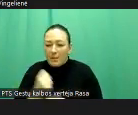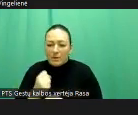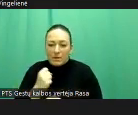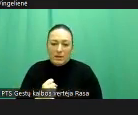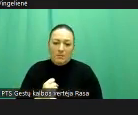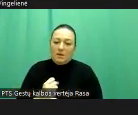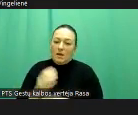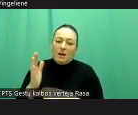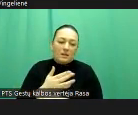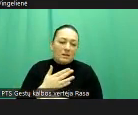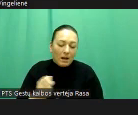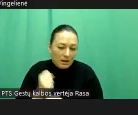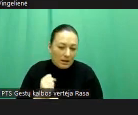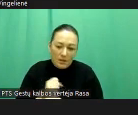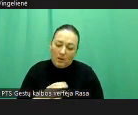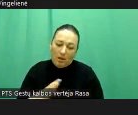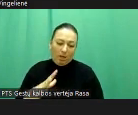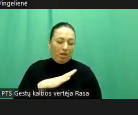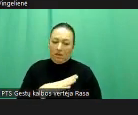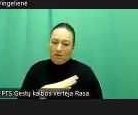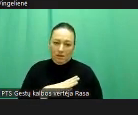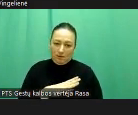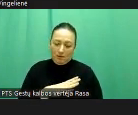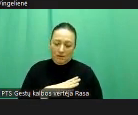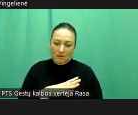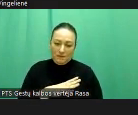atskirai neįmanoma. Ir